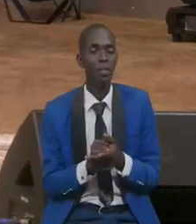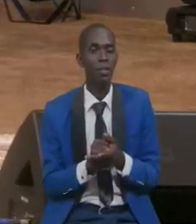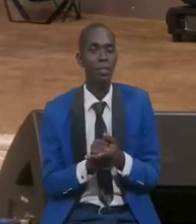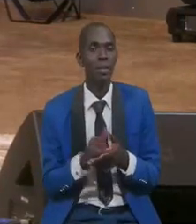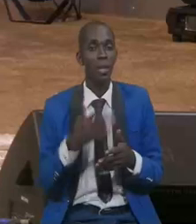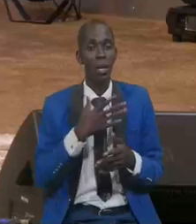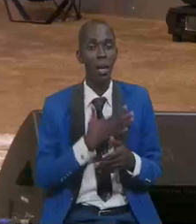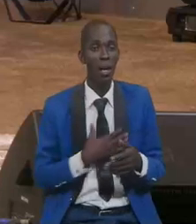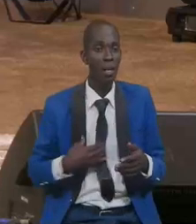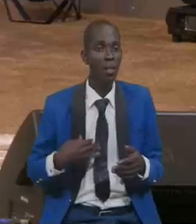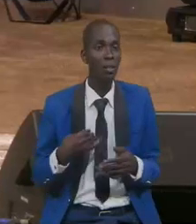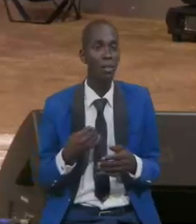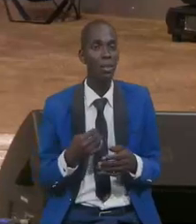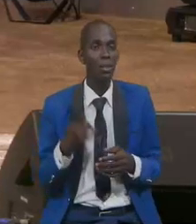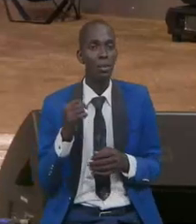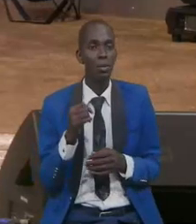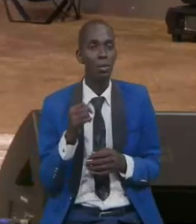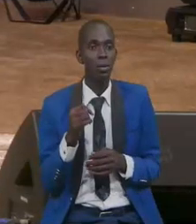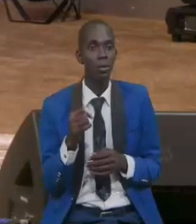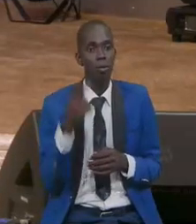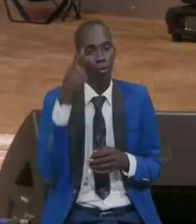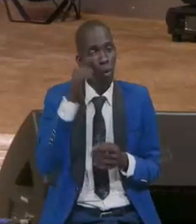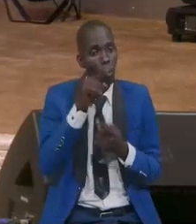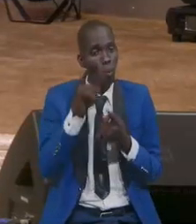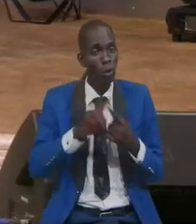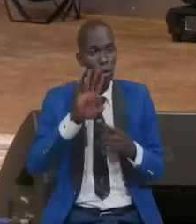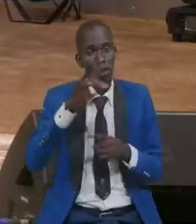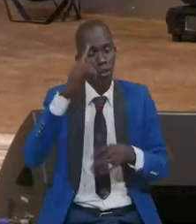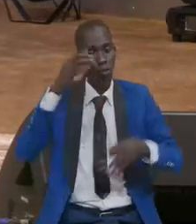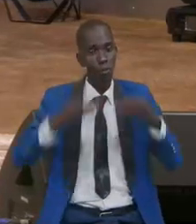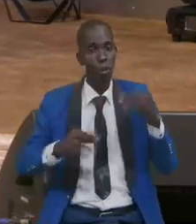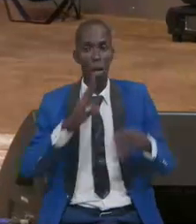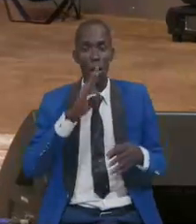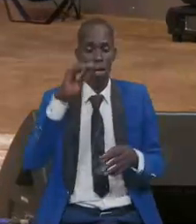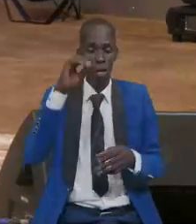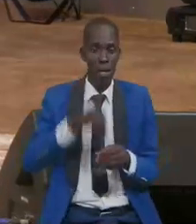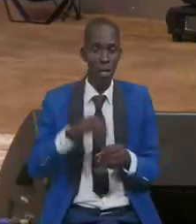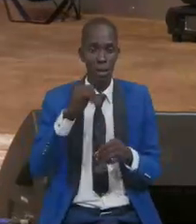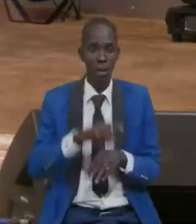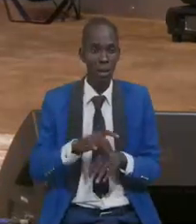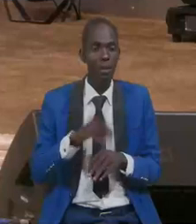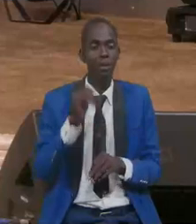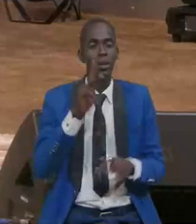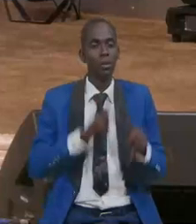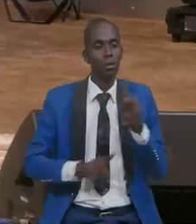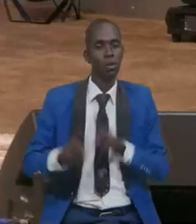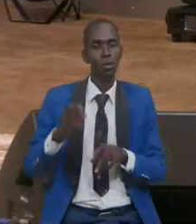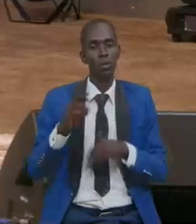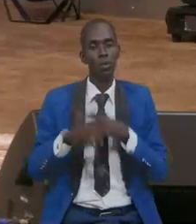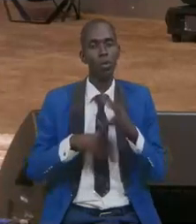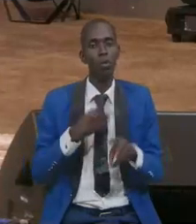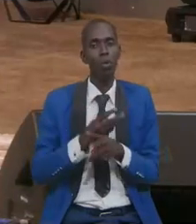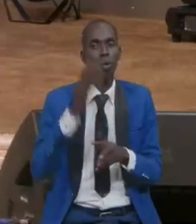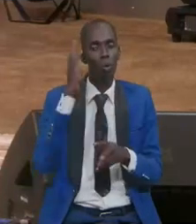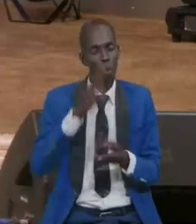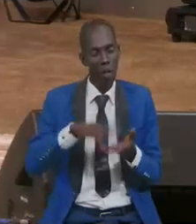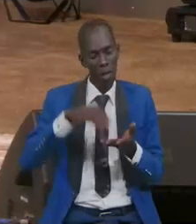Dieu envoie son jugement, les habitants de la terre apprennent la justice. Le reproche des hommes ne pouvait pas les